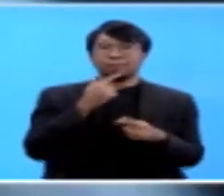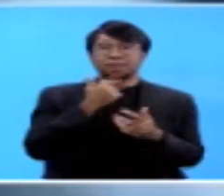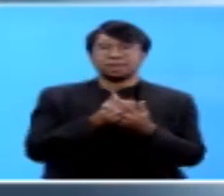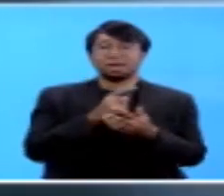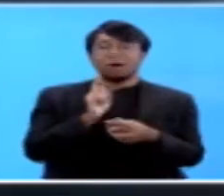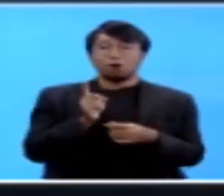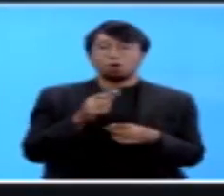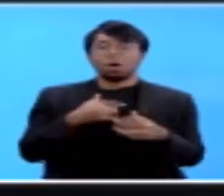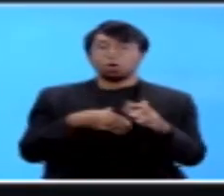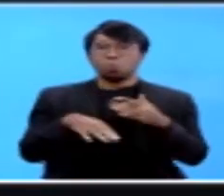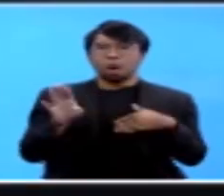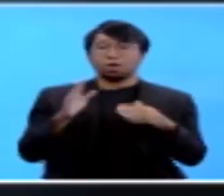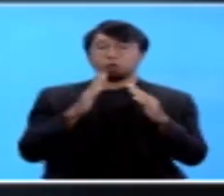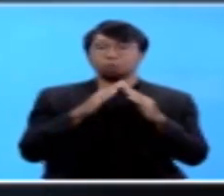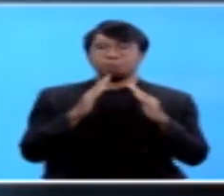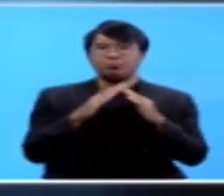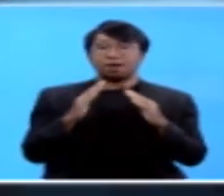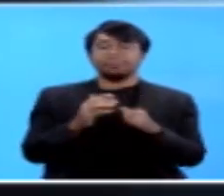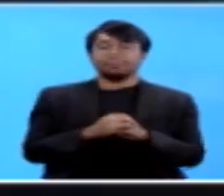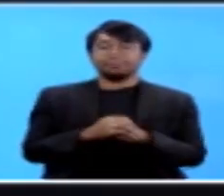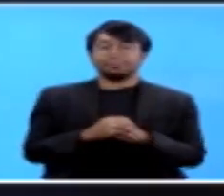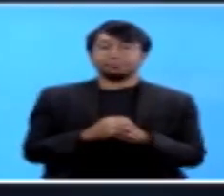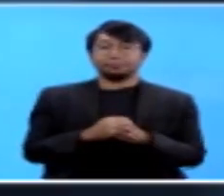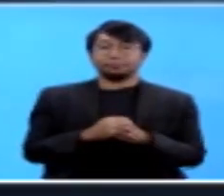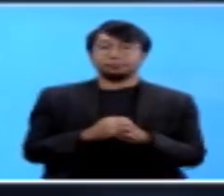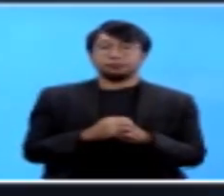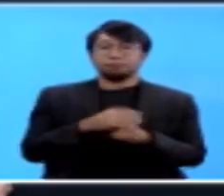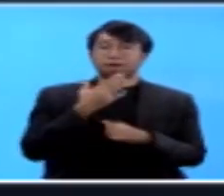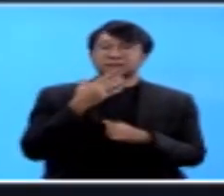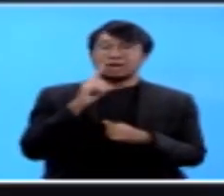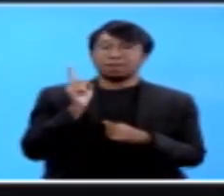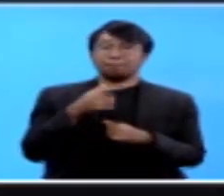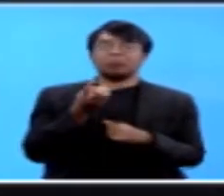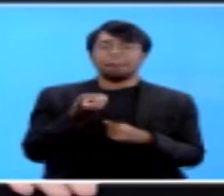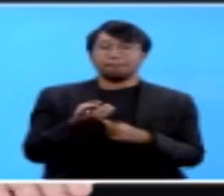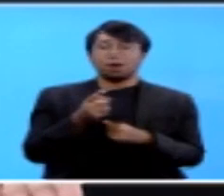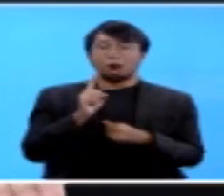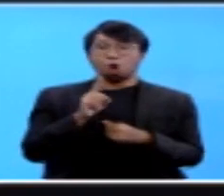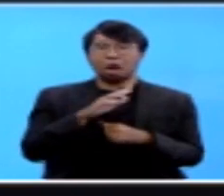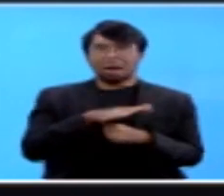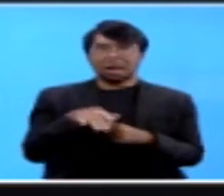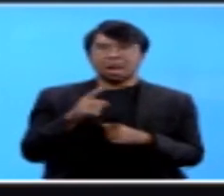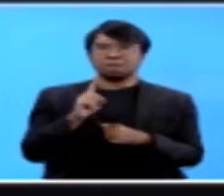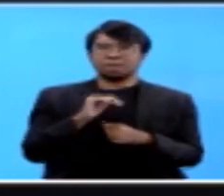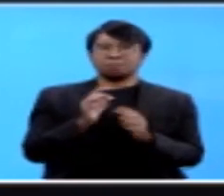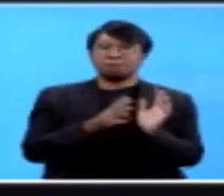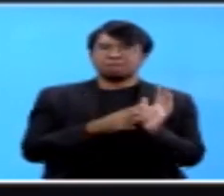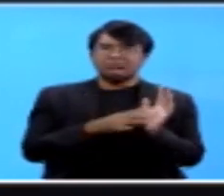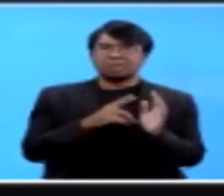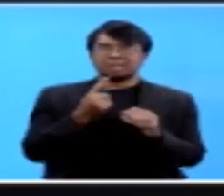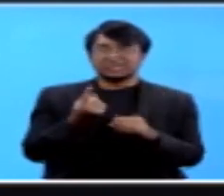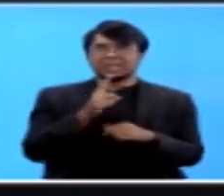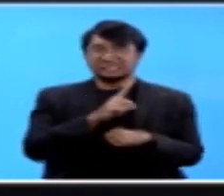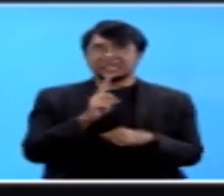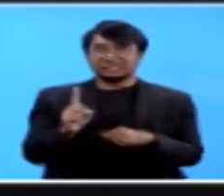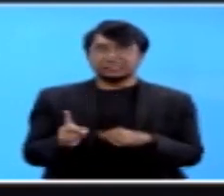rumah, keluarga sejadi ini, sebenarnya di sekolah itu akan lebih mudah. Namun jika ada anak-anak yang punya masalah tersendiri tadi, kemudian memang